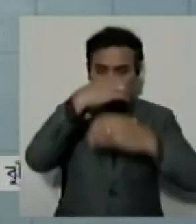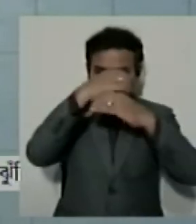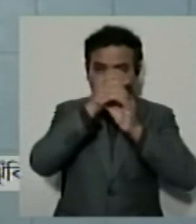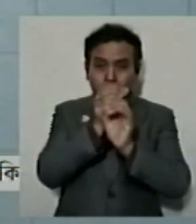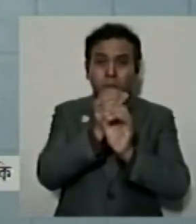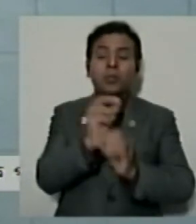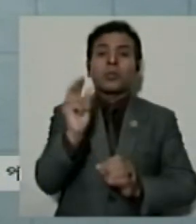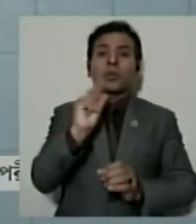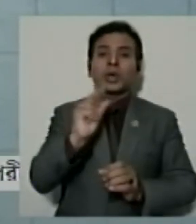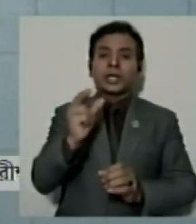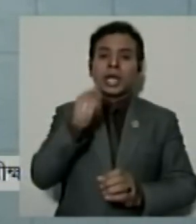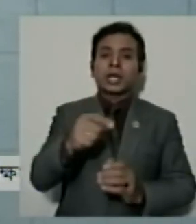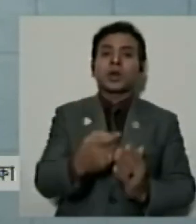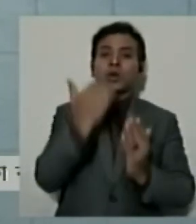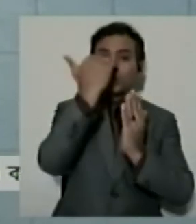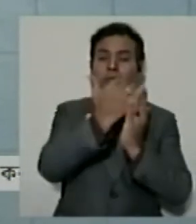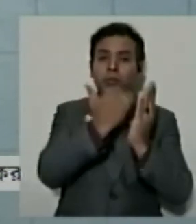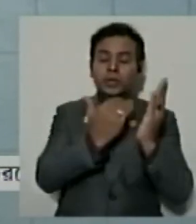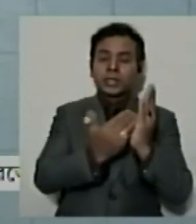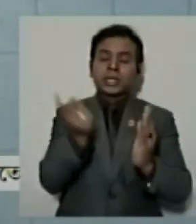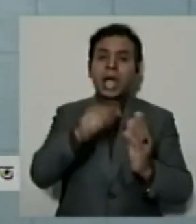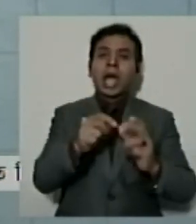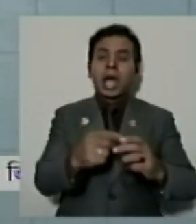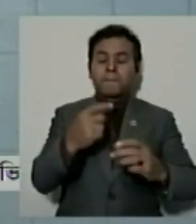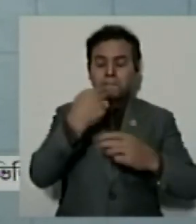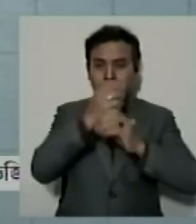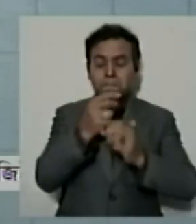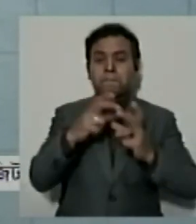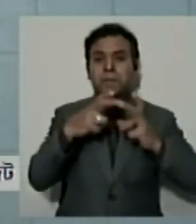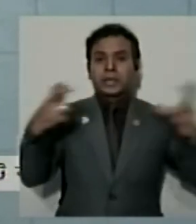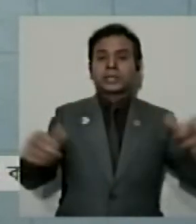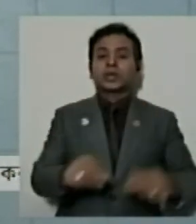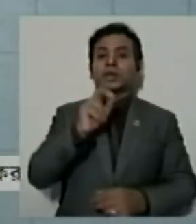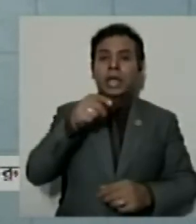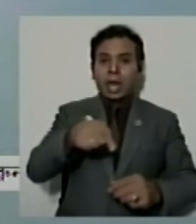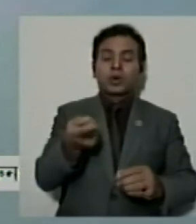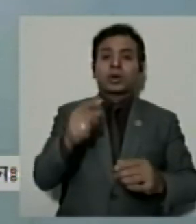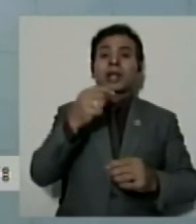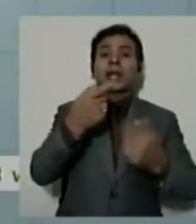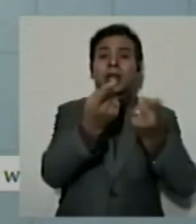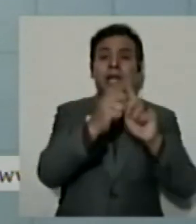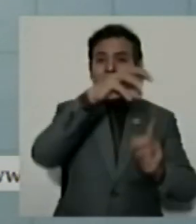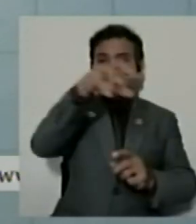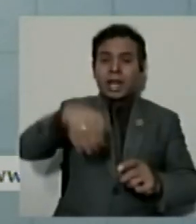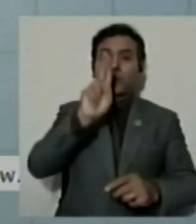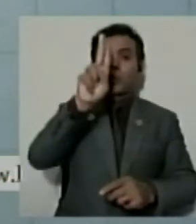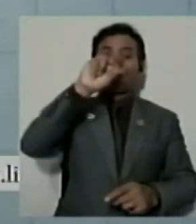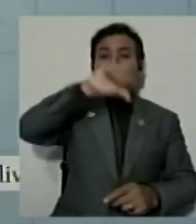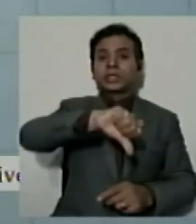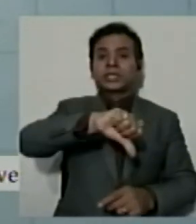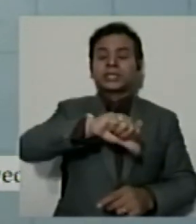29টি ল্যাবের রিপোর্ট আমরা আপনাদের সামনে উপস্থাপন করব, এবং নতুন যুক্ত হয়েছে আমাদের সাথে